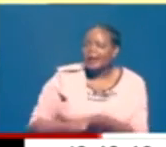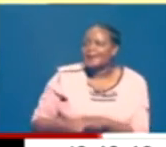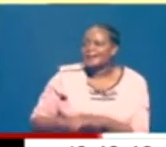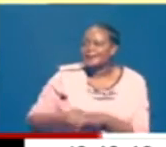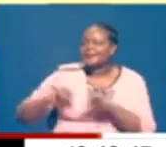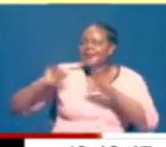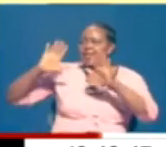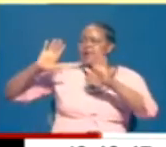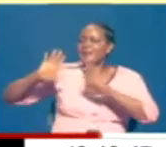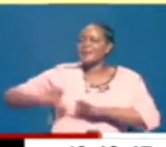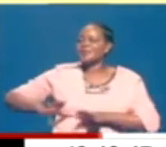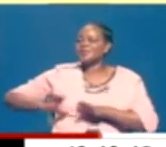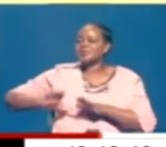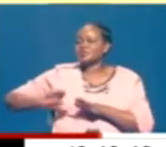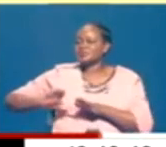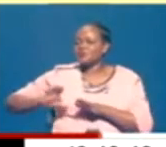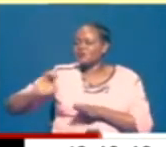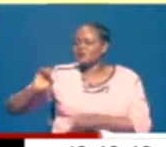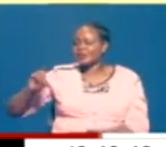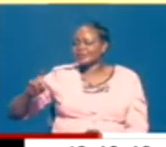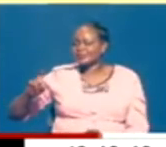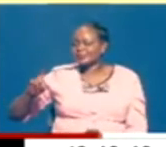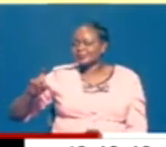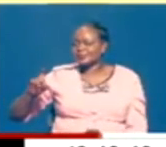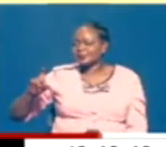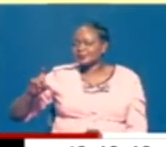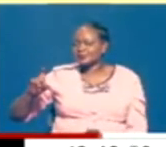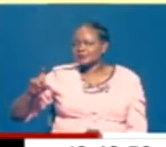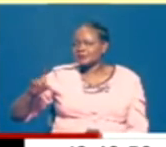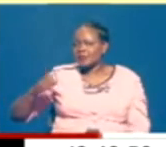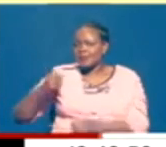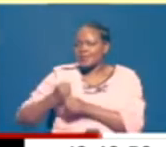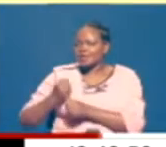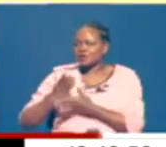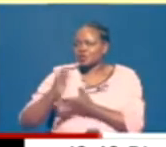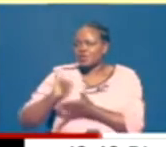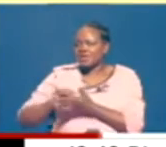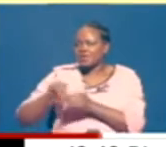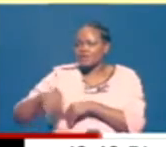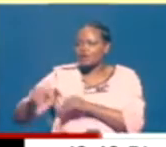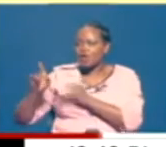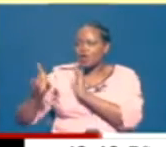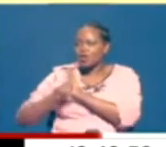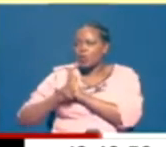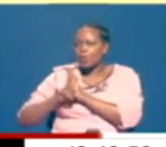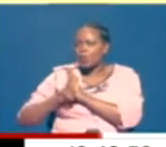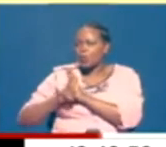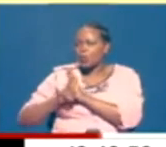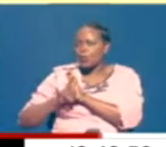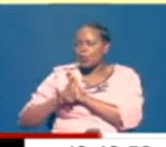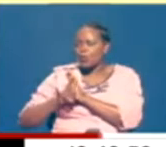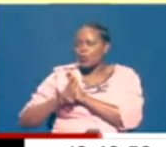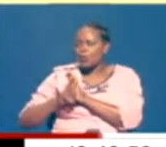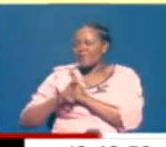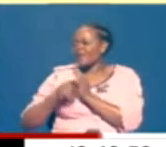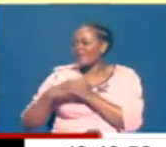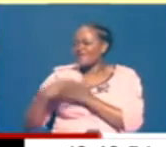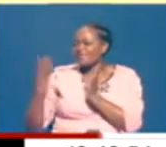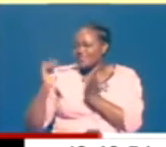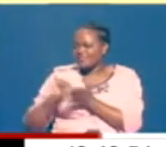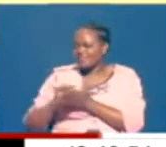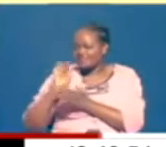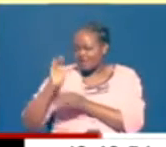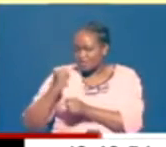umuhimu wa executive kuhakikisha kwamba wamefuata sheria kwa kile kitendo chochote ambayo